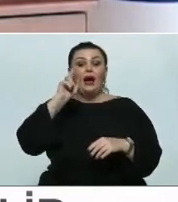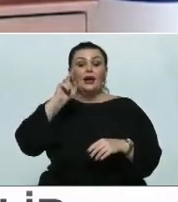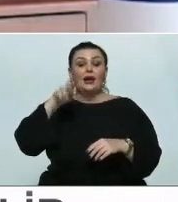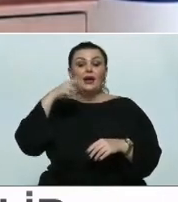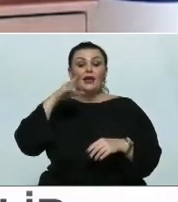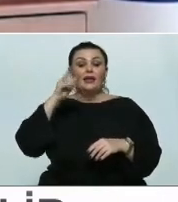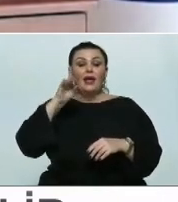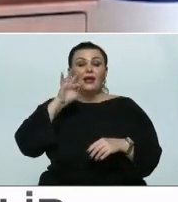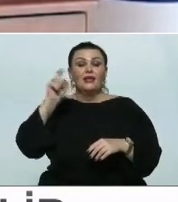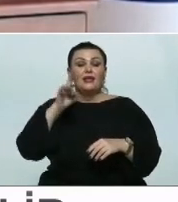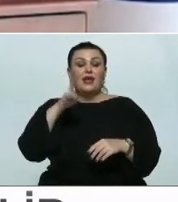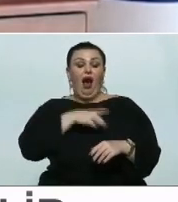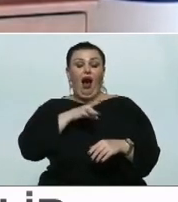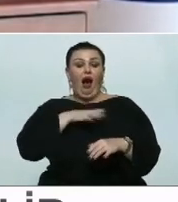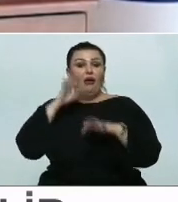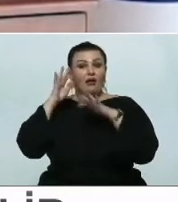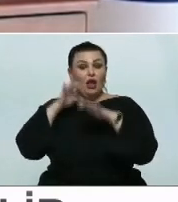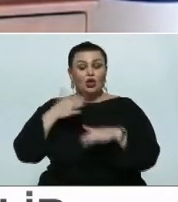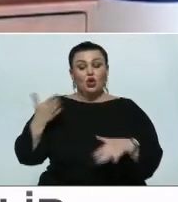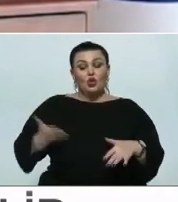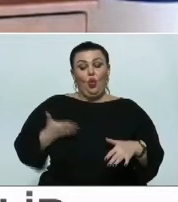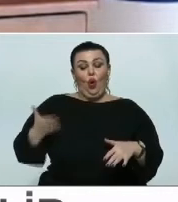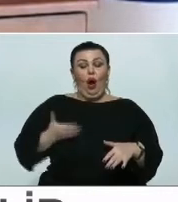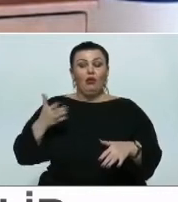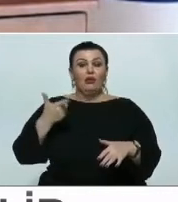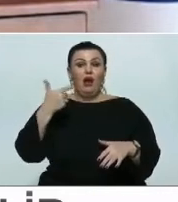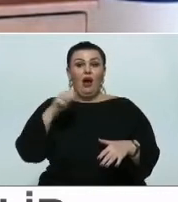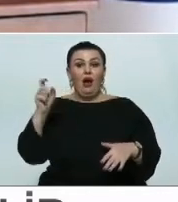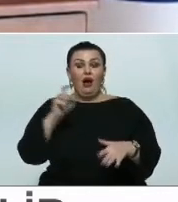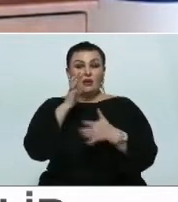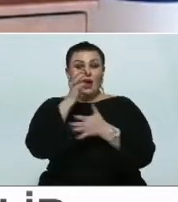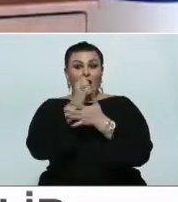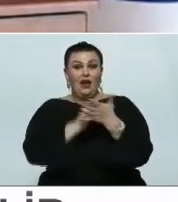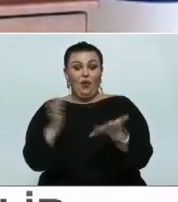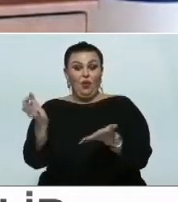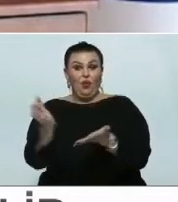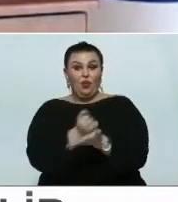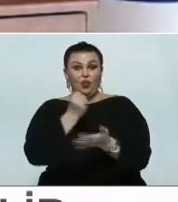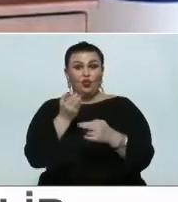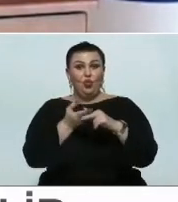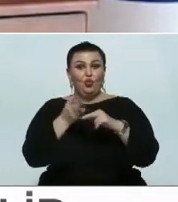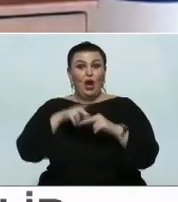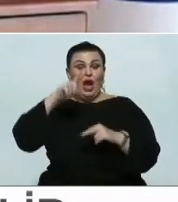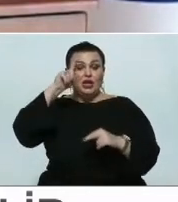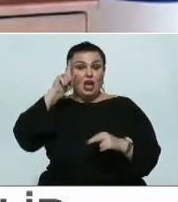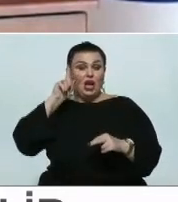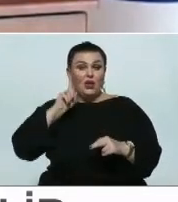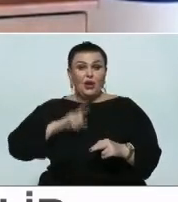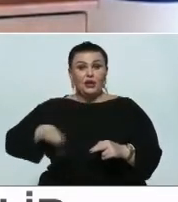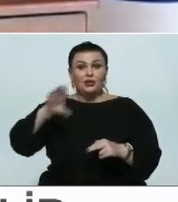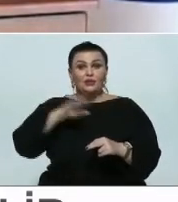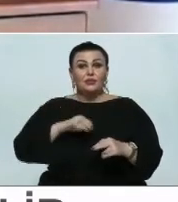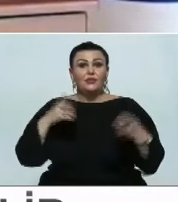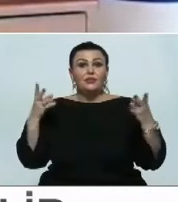Karadeniz'de doğalgaz rezervi buldu. Hani burada Azerbaycan'ın bence